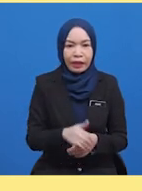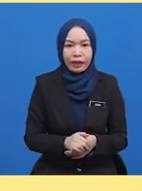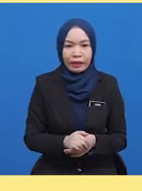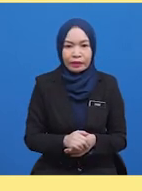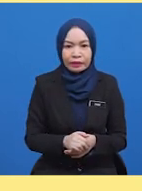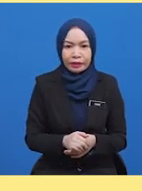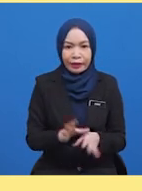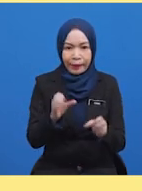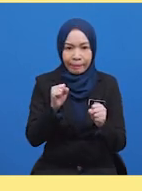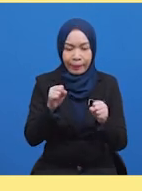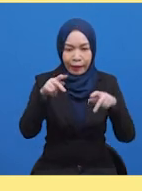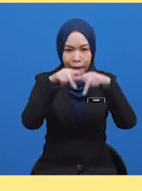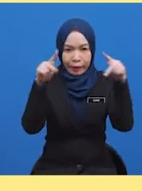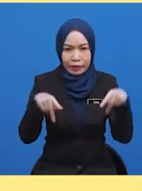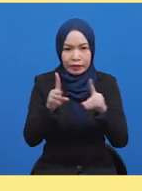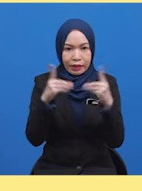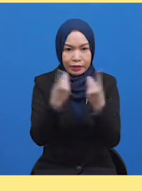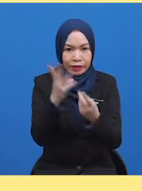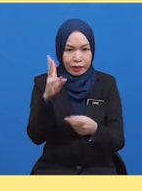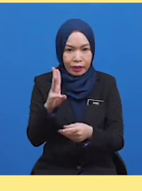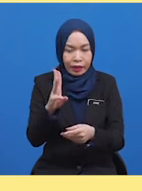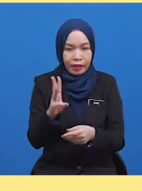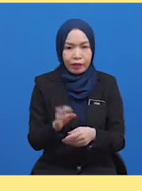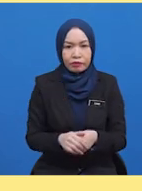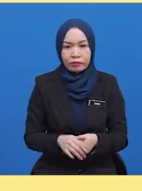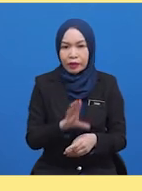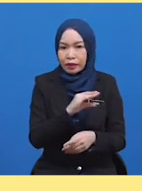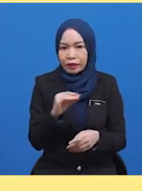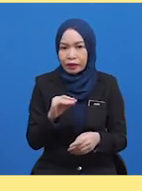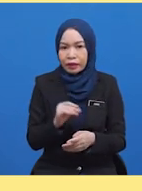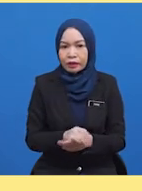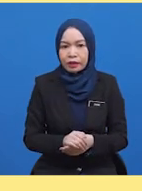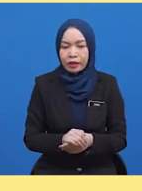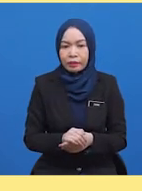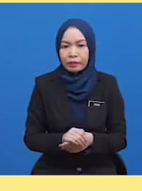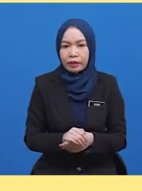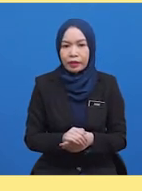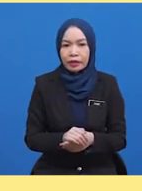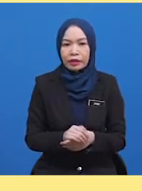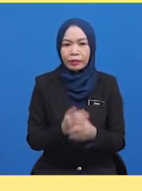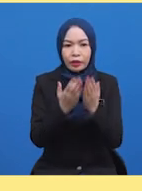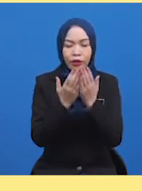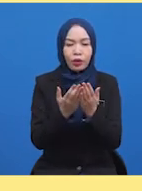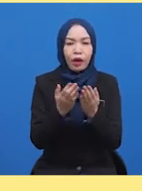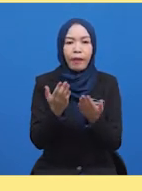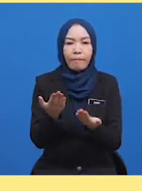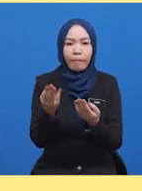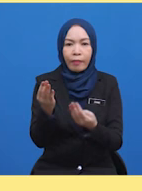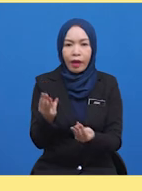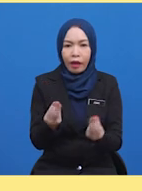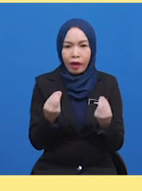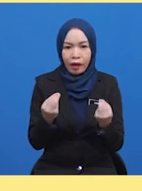darjah 6 dia berazam untuk mendapatkan keputusan yang